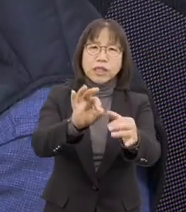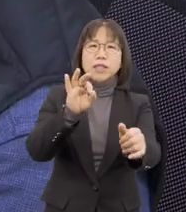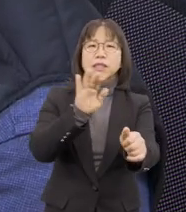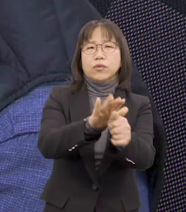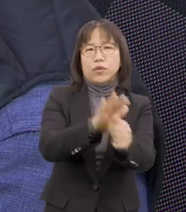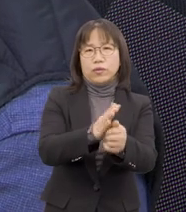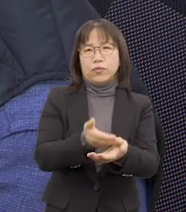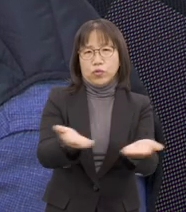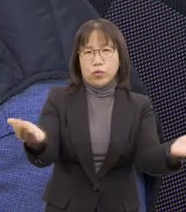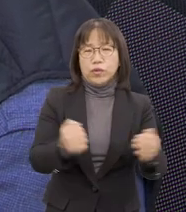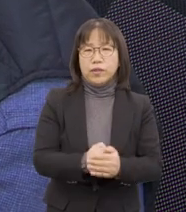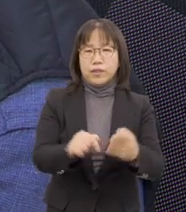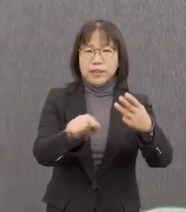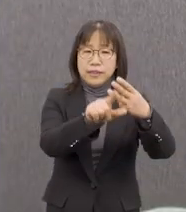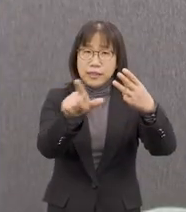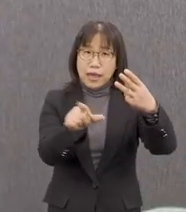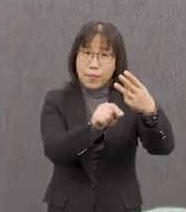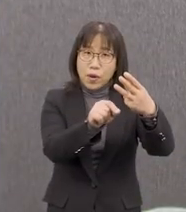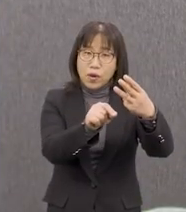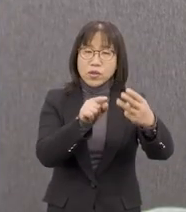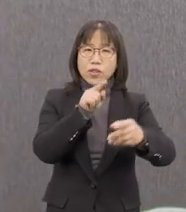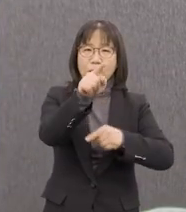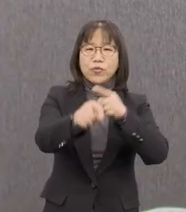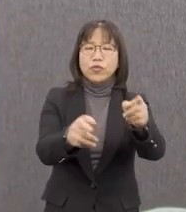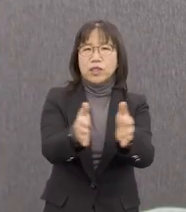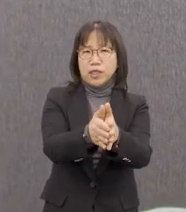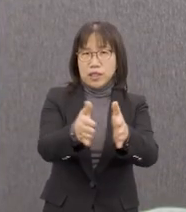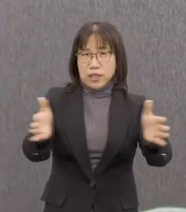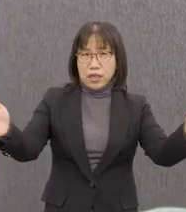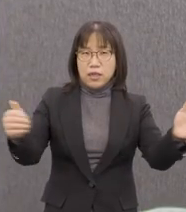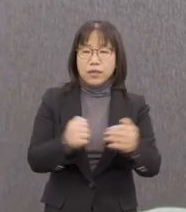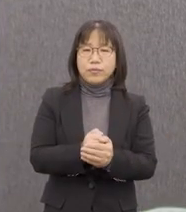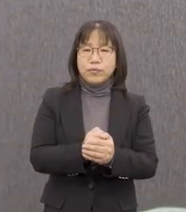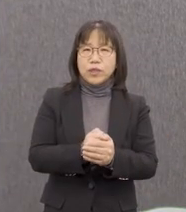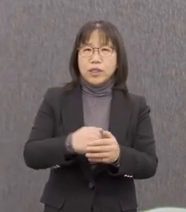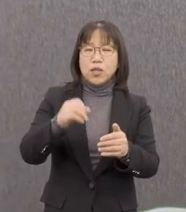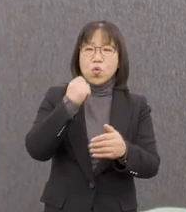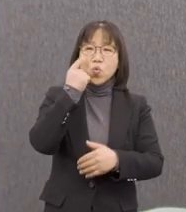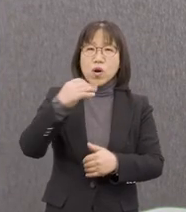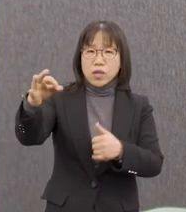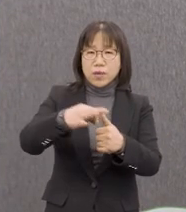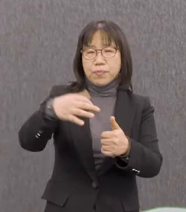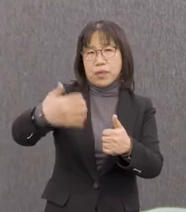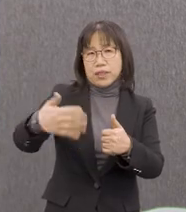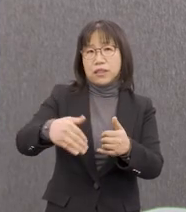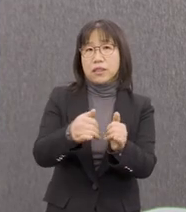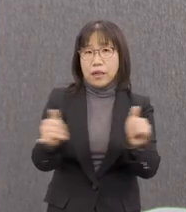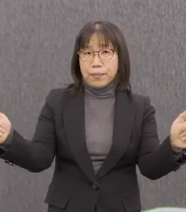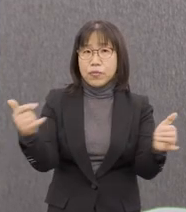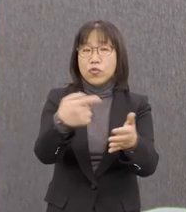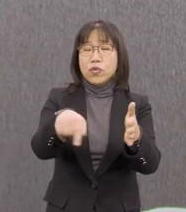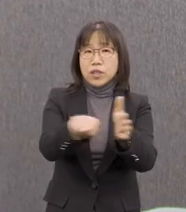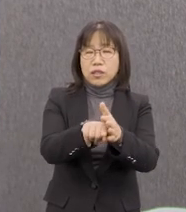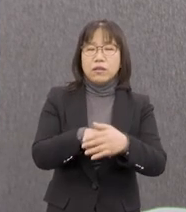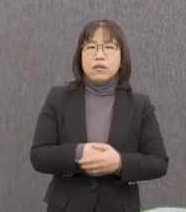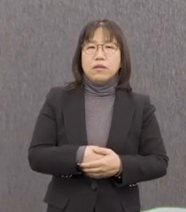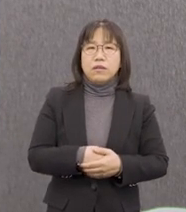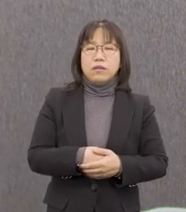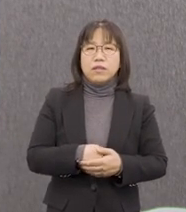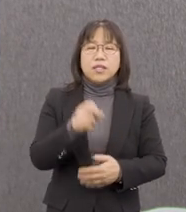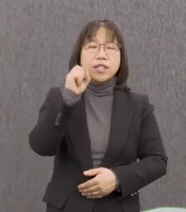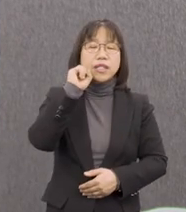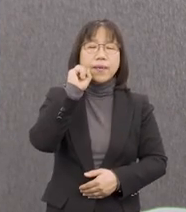지원합니다 3월 쫑 신청접수를 시작해서 무급휴직 근로자에게 한달에 50만원